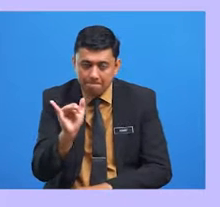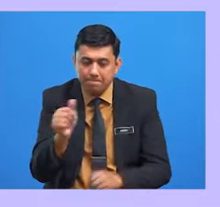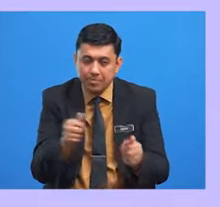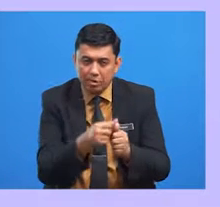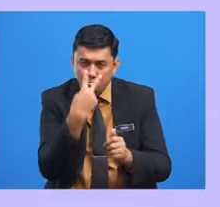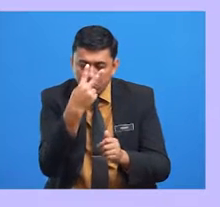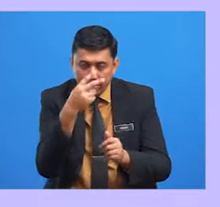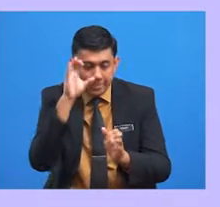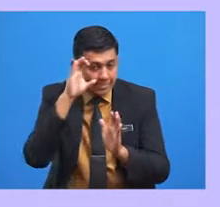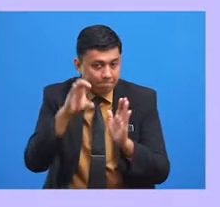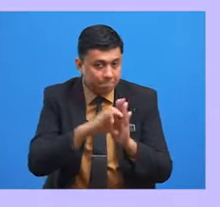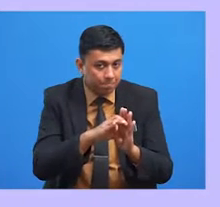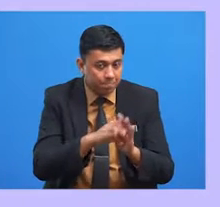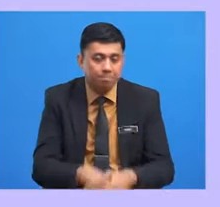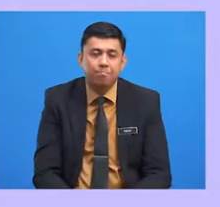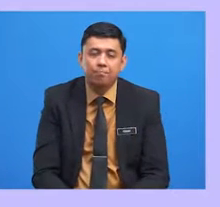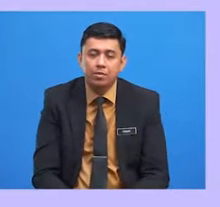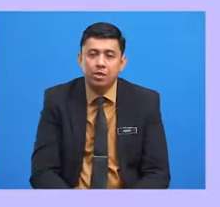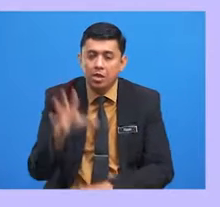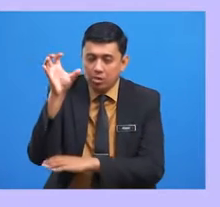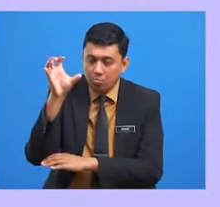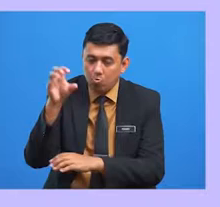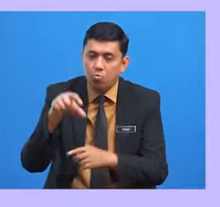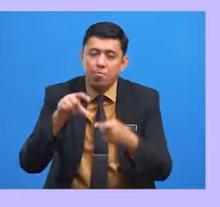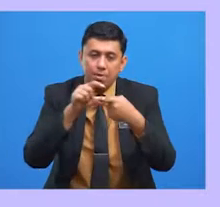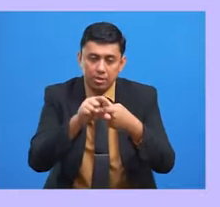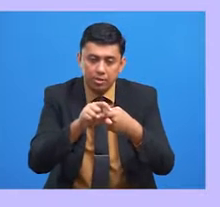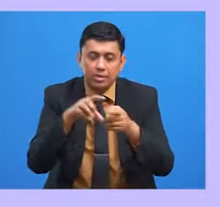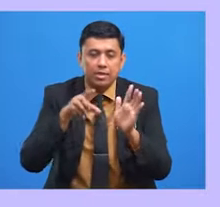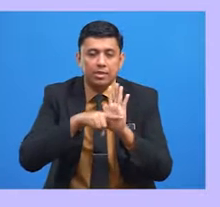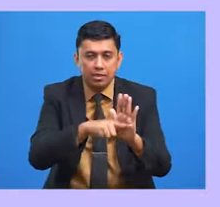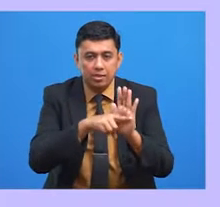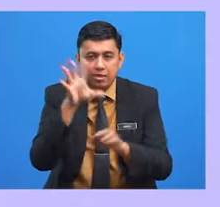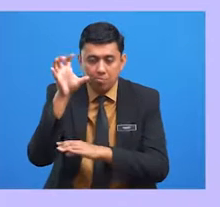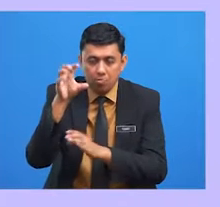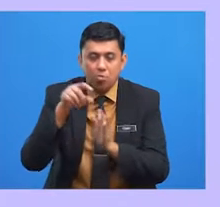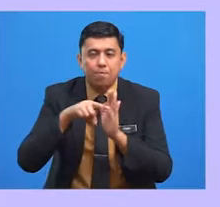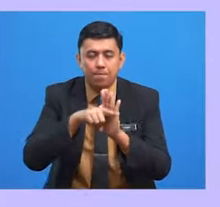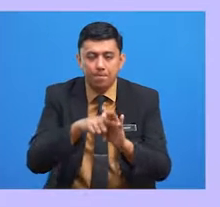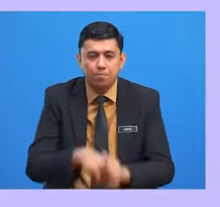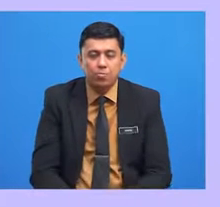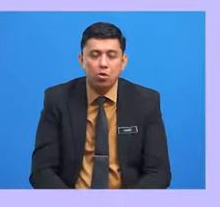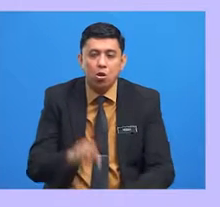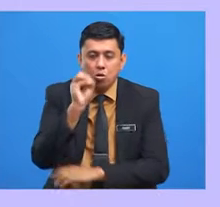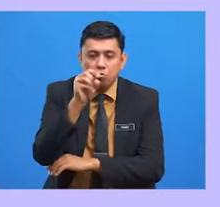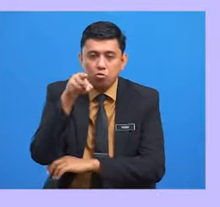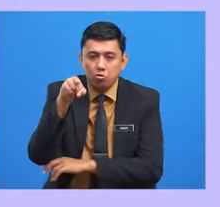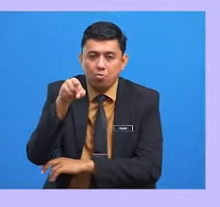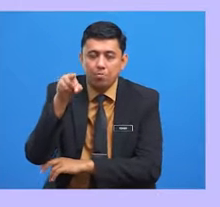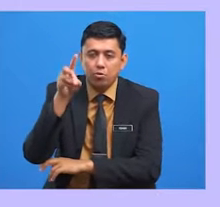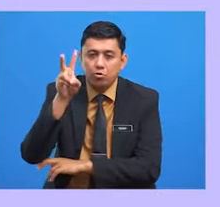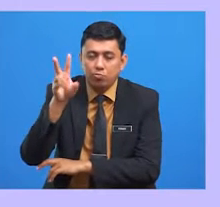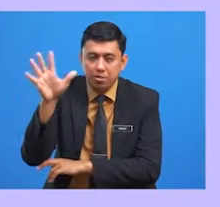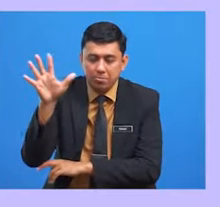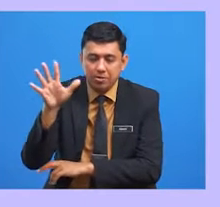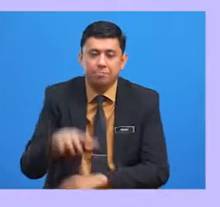harga sama dengan 50% bahagi negatif 20%. Jawapannya adalah negatif